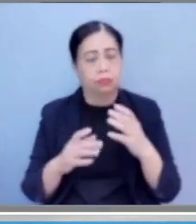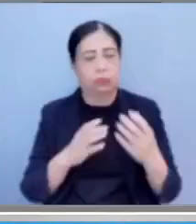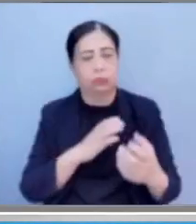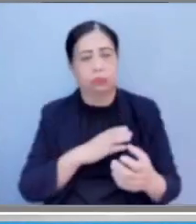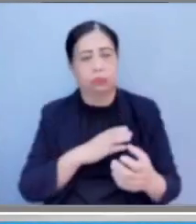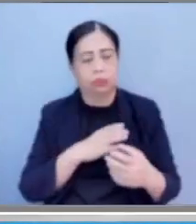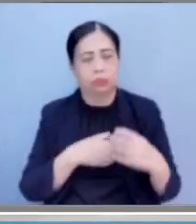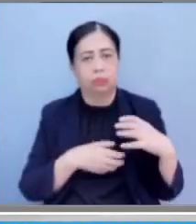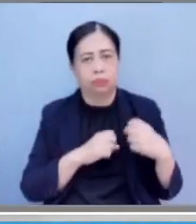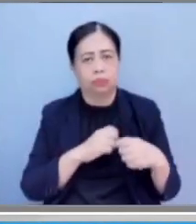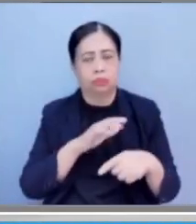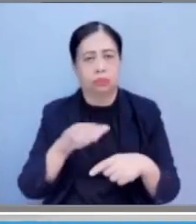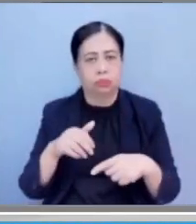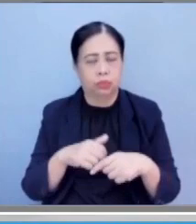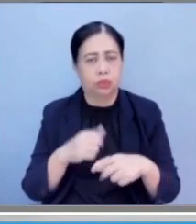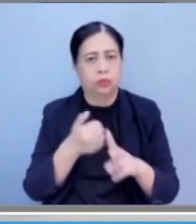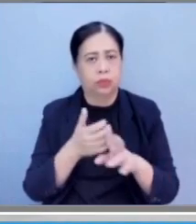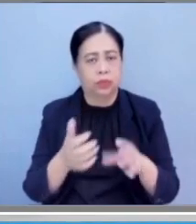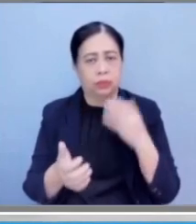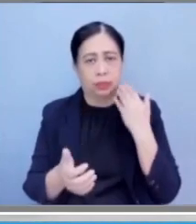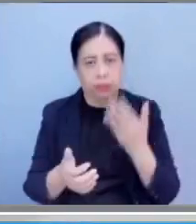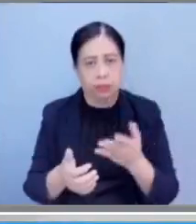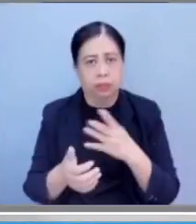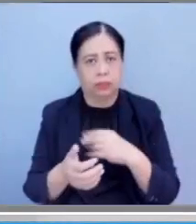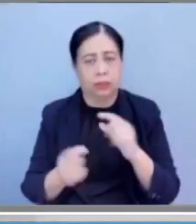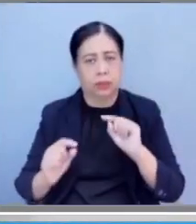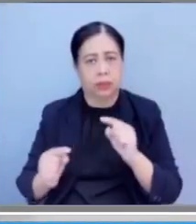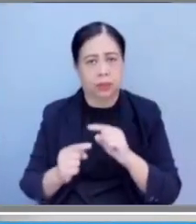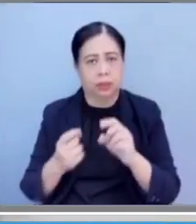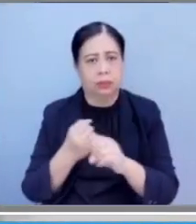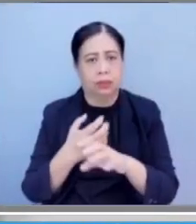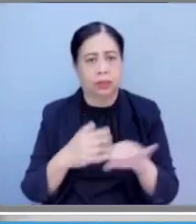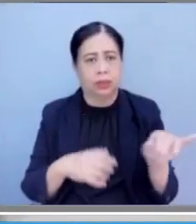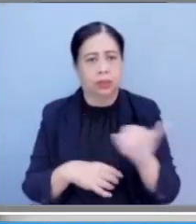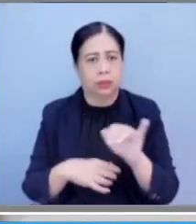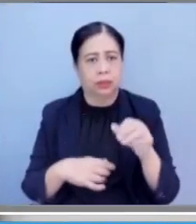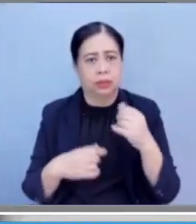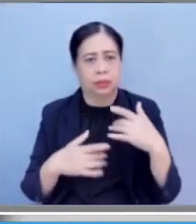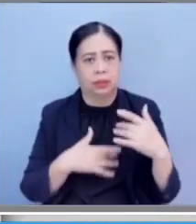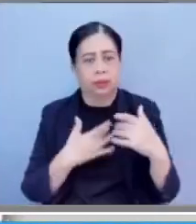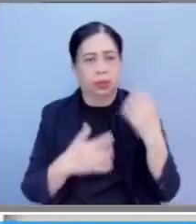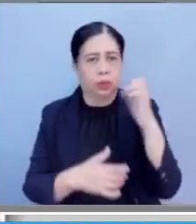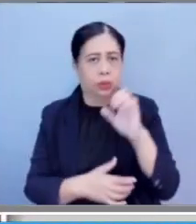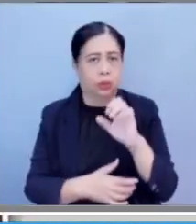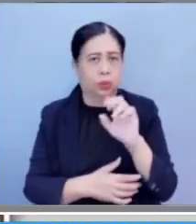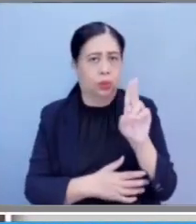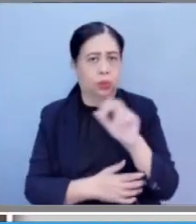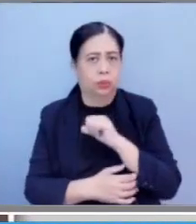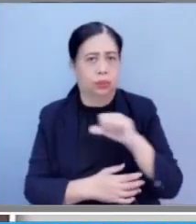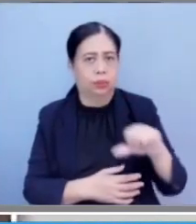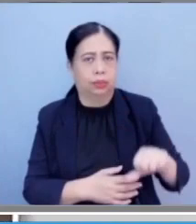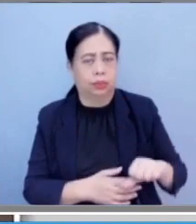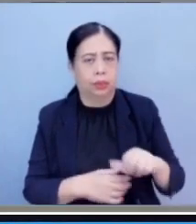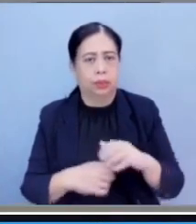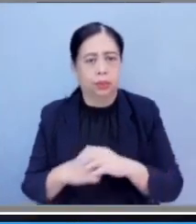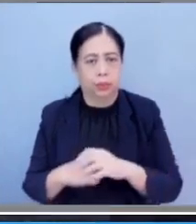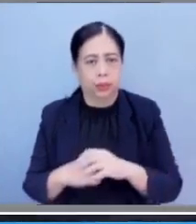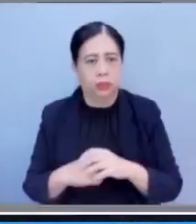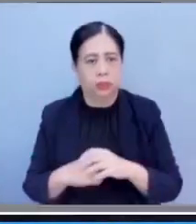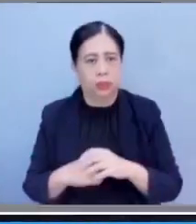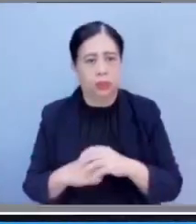mga nasawi at biktima ng pagsabog. Ganyan din ang sentimiento ni European Union Ambassador to the Philippines, Luke